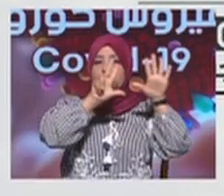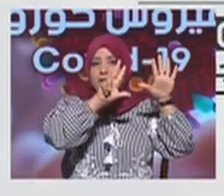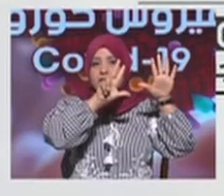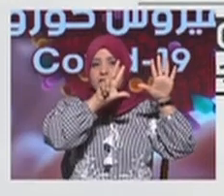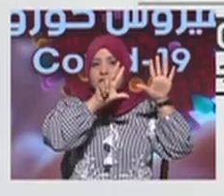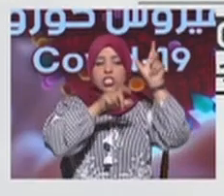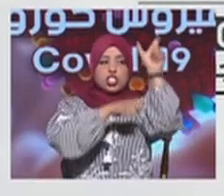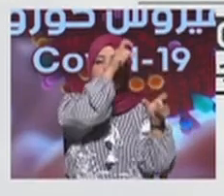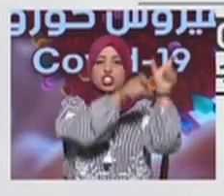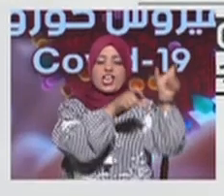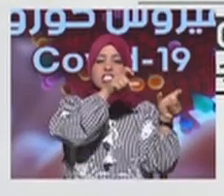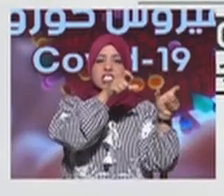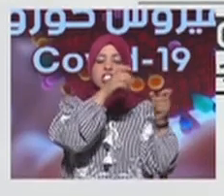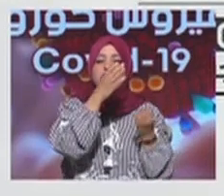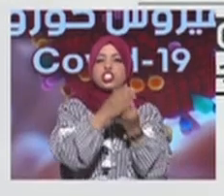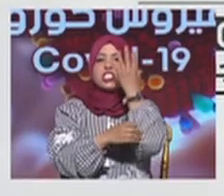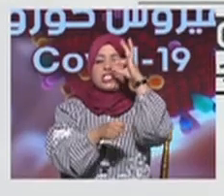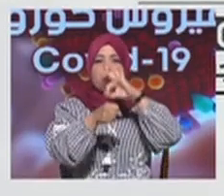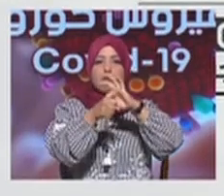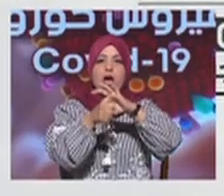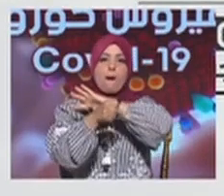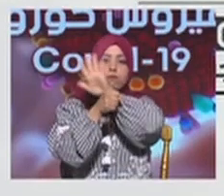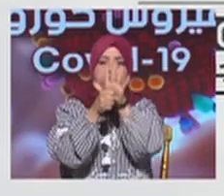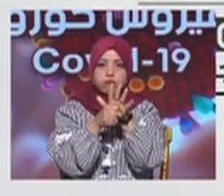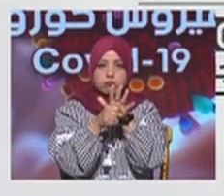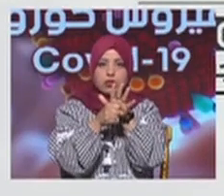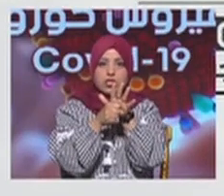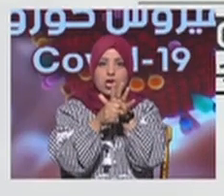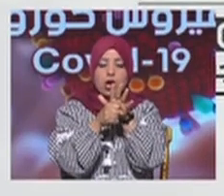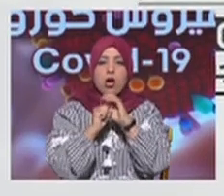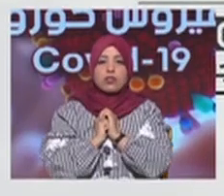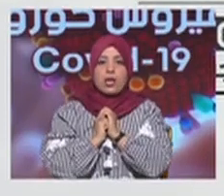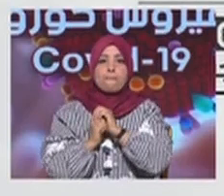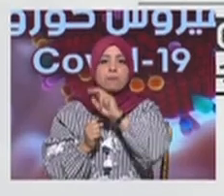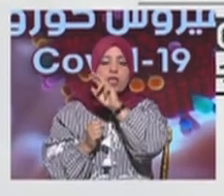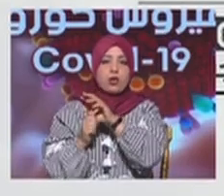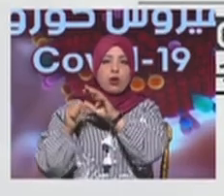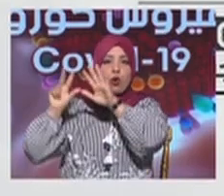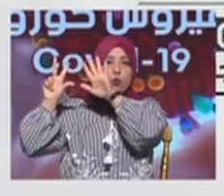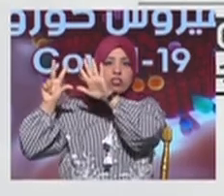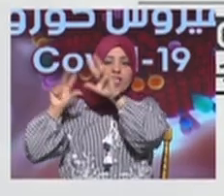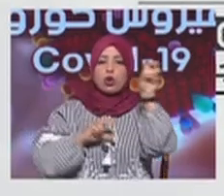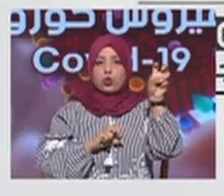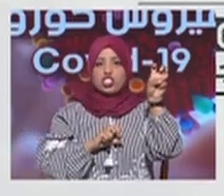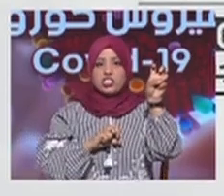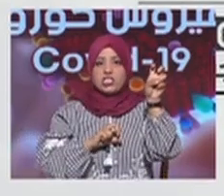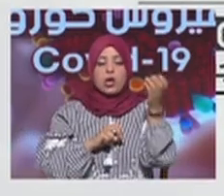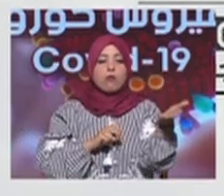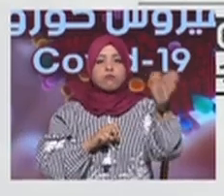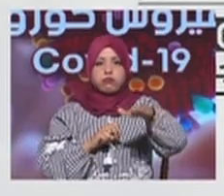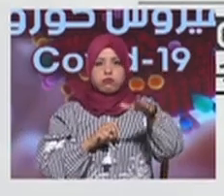الصحي، للأسف 28 حالة وفاة، أي لل 25 حالة تاع البارح ينضافوا 3 حالات.